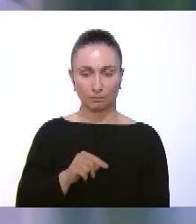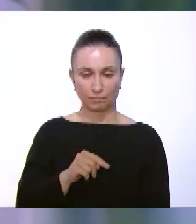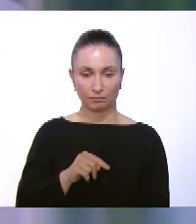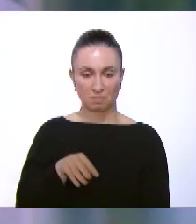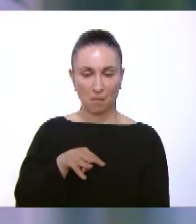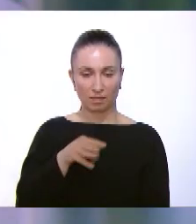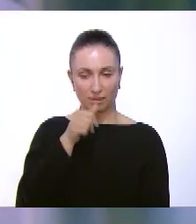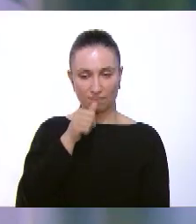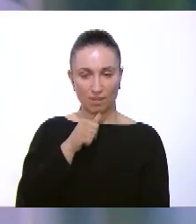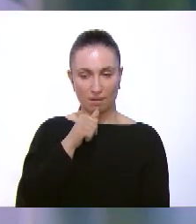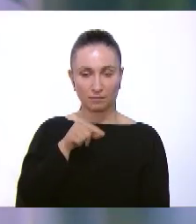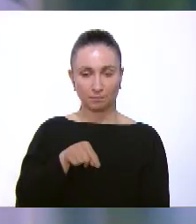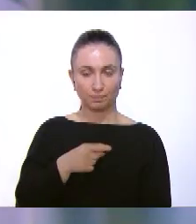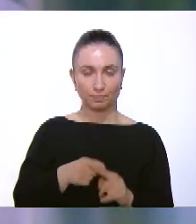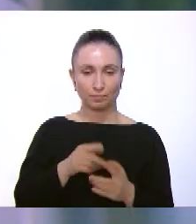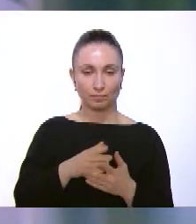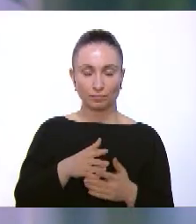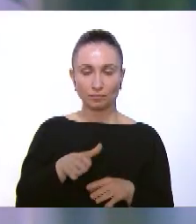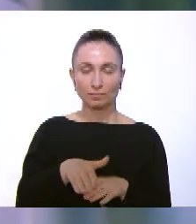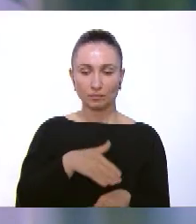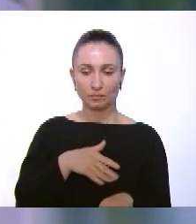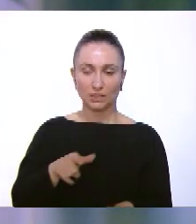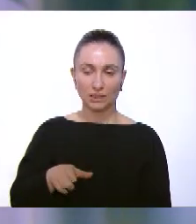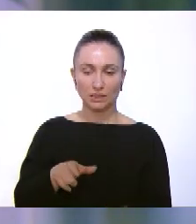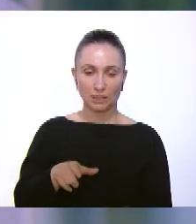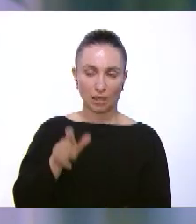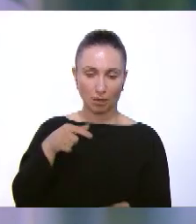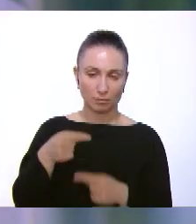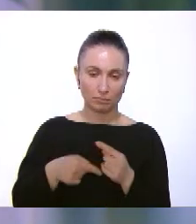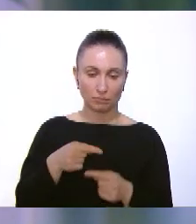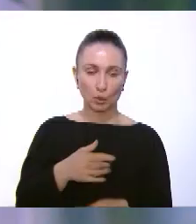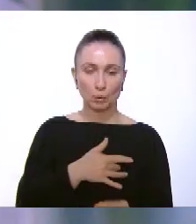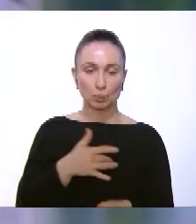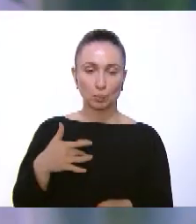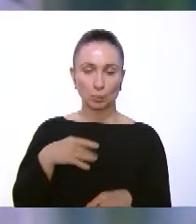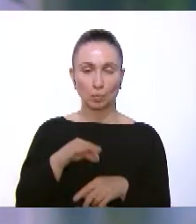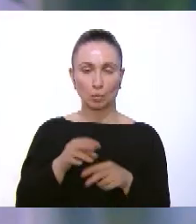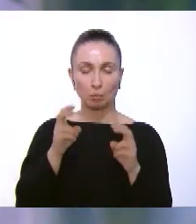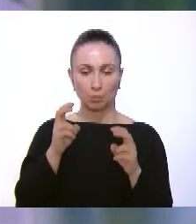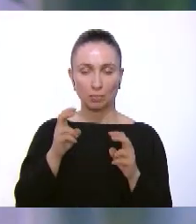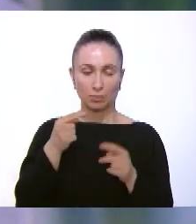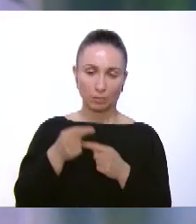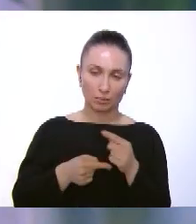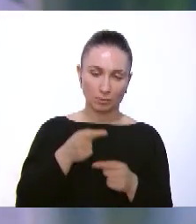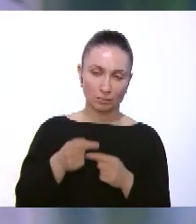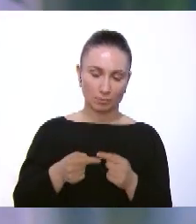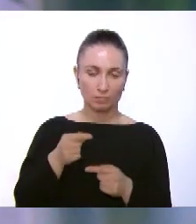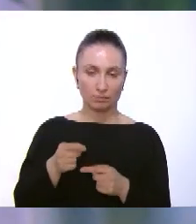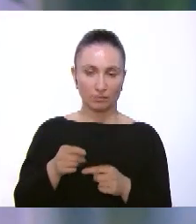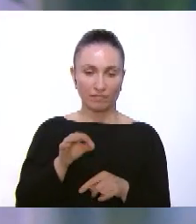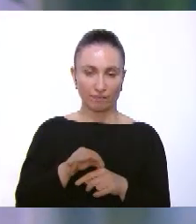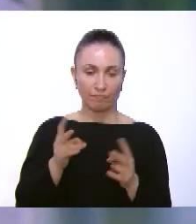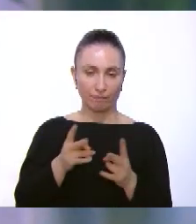მარტის თვეში. ეს არის გრძელი გზა მთელი კაცობრიობისთვის, იმიტომ რომ ტუბერკულოზი კაცობრიობის ისტორიის განუყოფელი